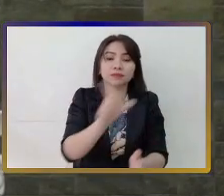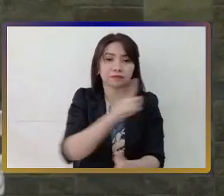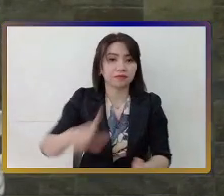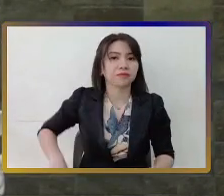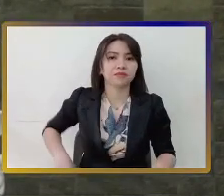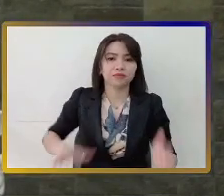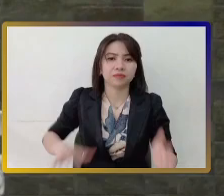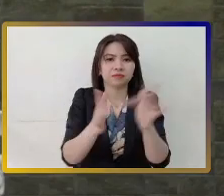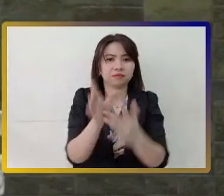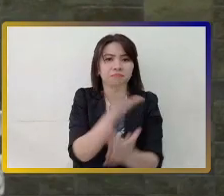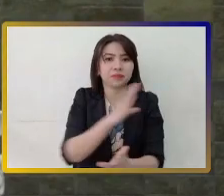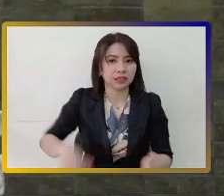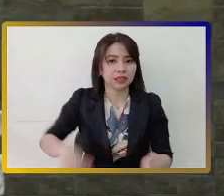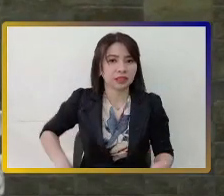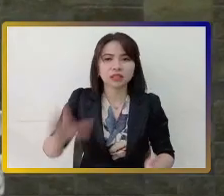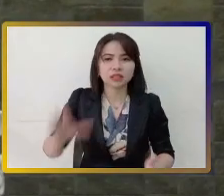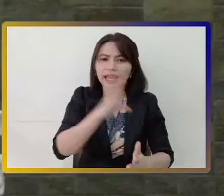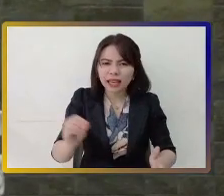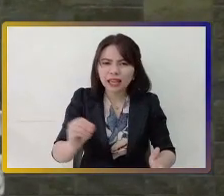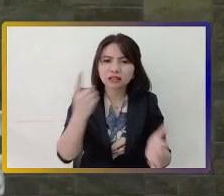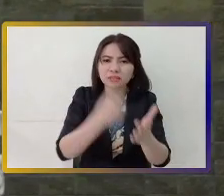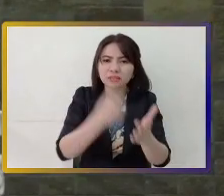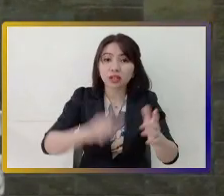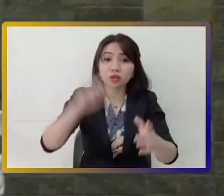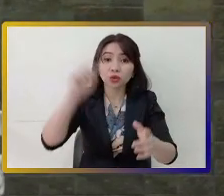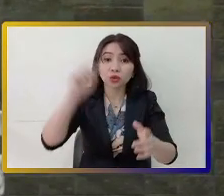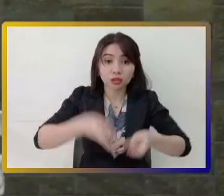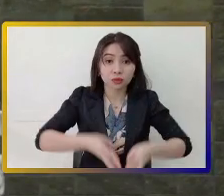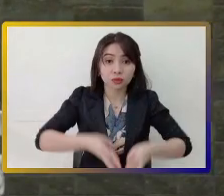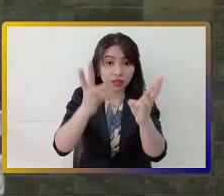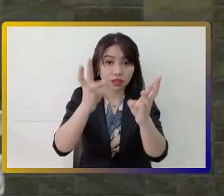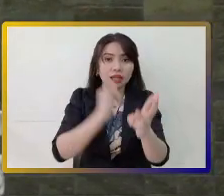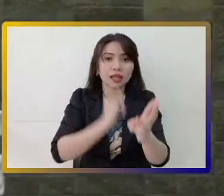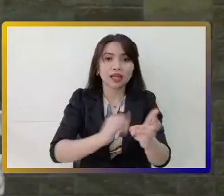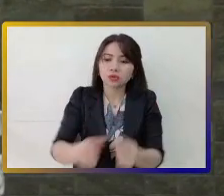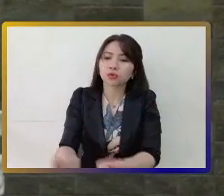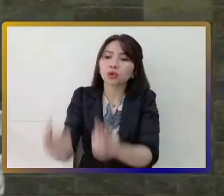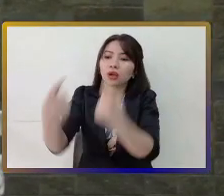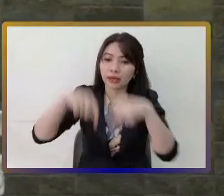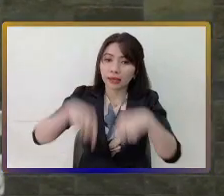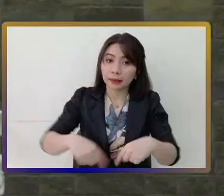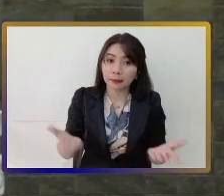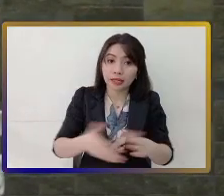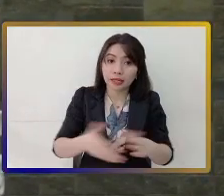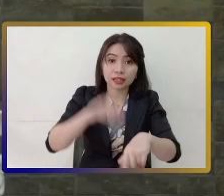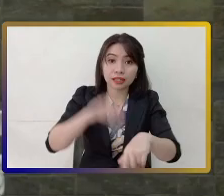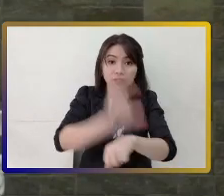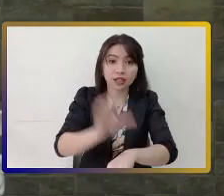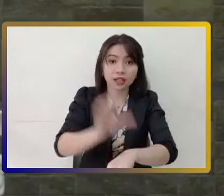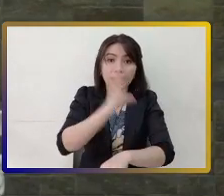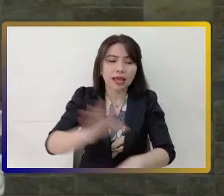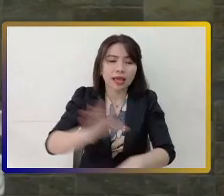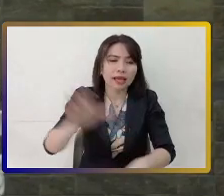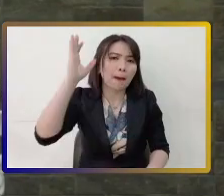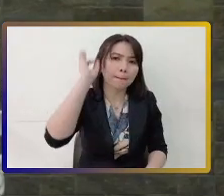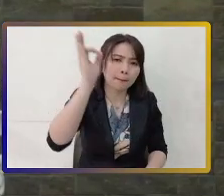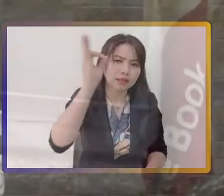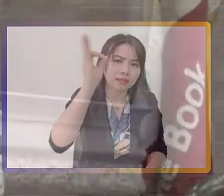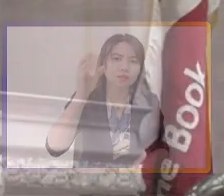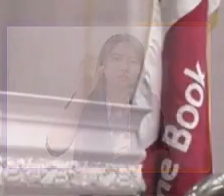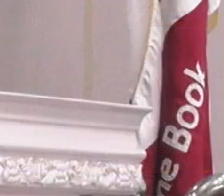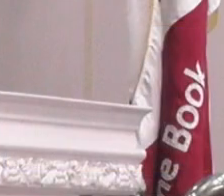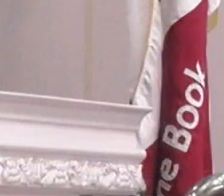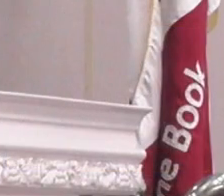And the only way to get it is to come into the house of God and to listen to the preaching of the Word of God